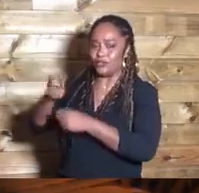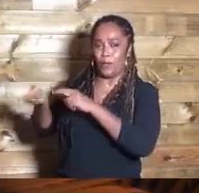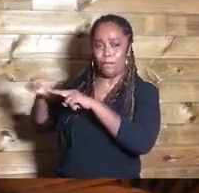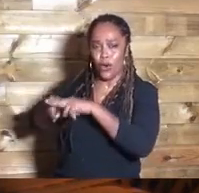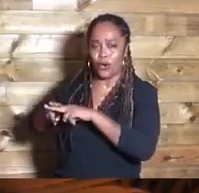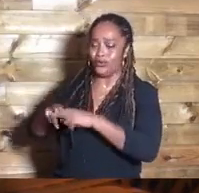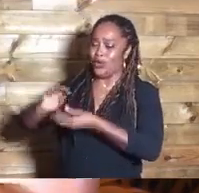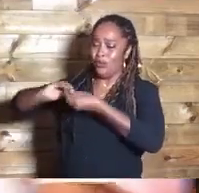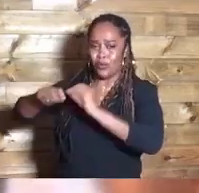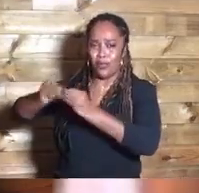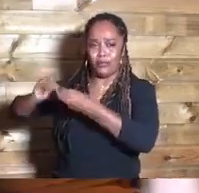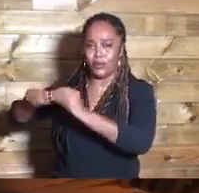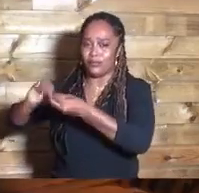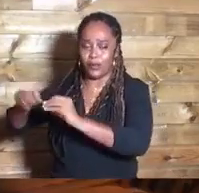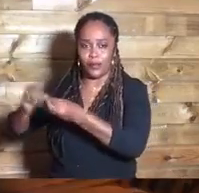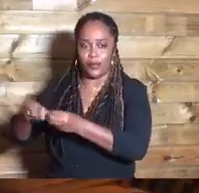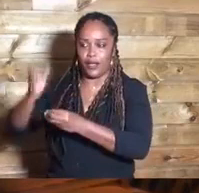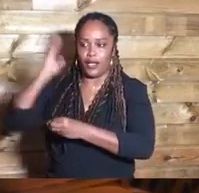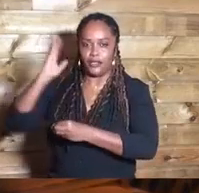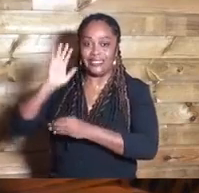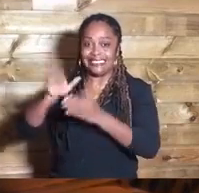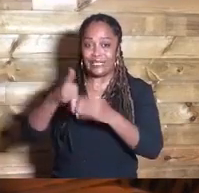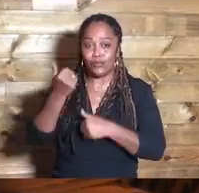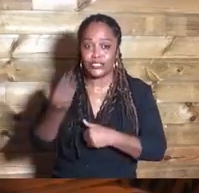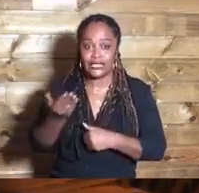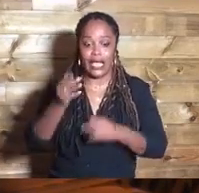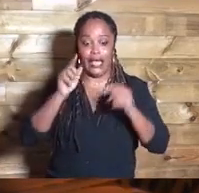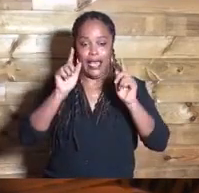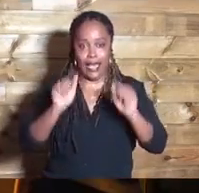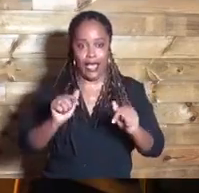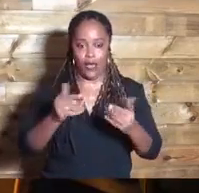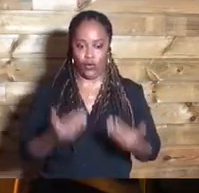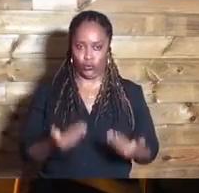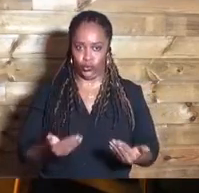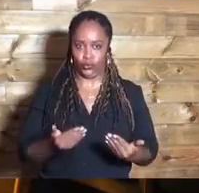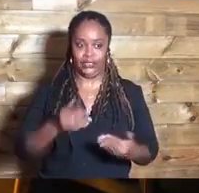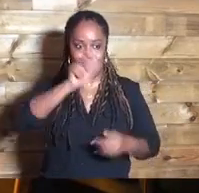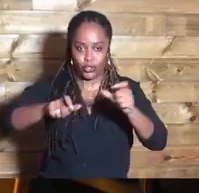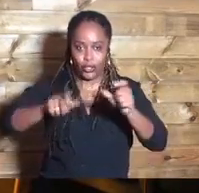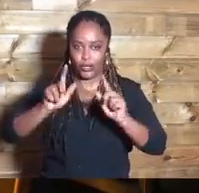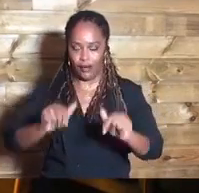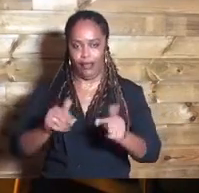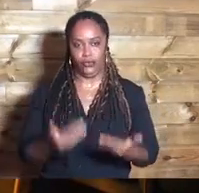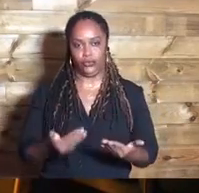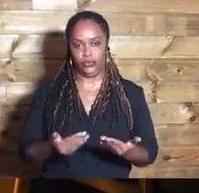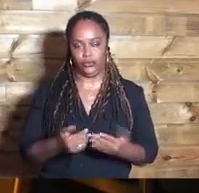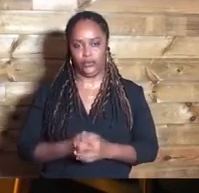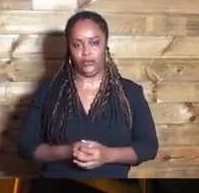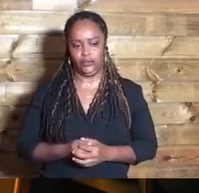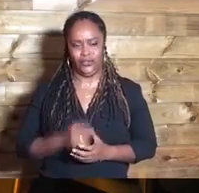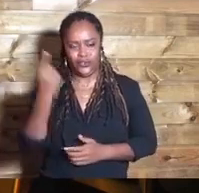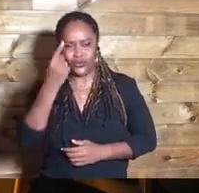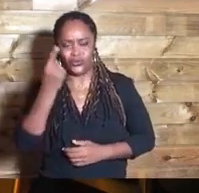péripétie. Et c'est ça qui fait que nous l'ajoutons là. C'est ça, ça très très important, ce qu'on dit là. Parce que, il y a toujours qu'à présenter nous,